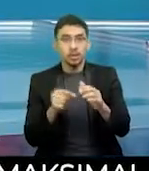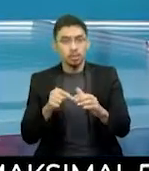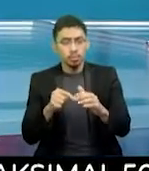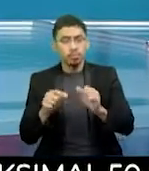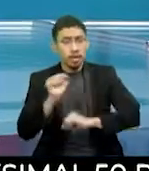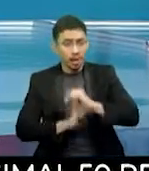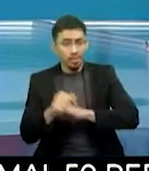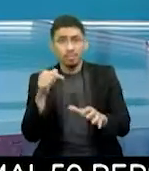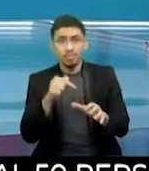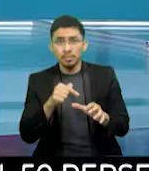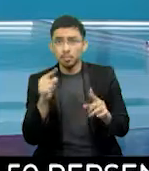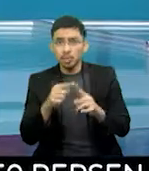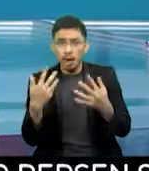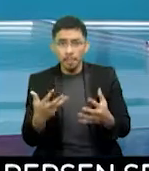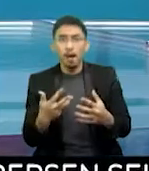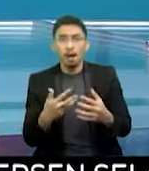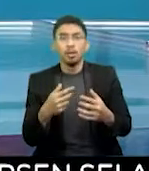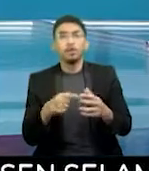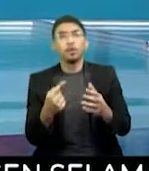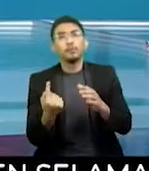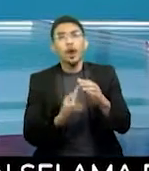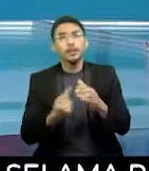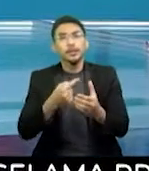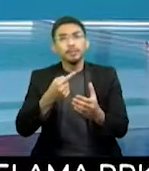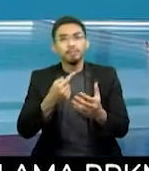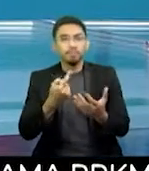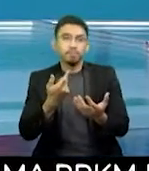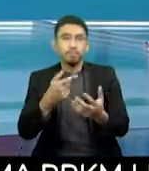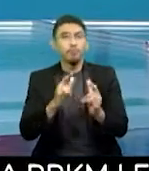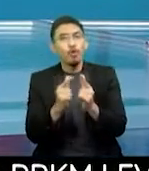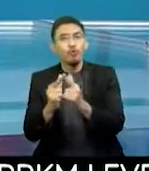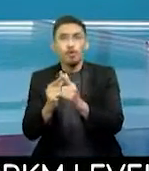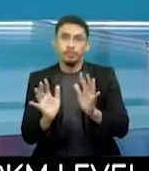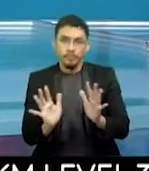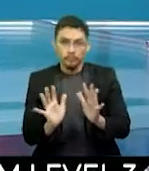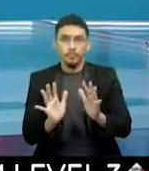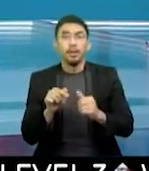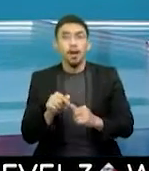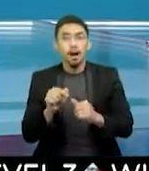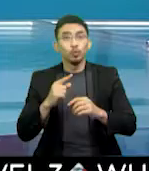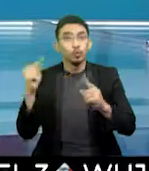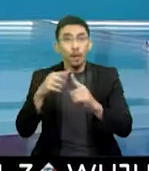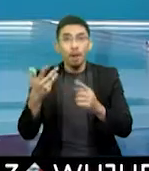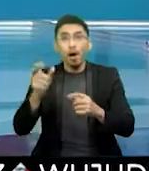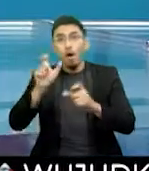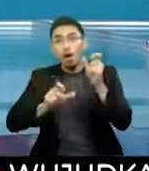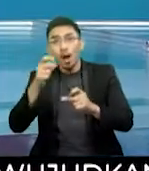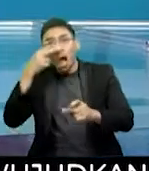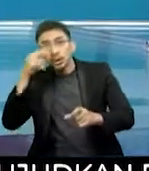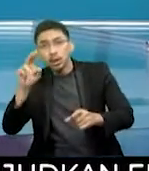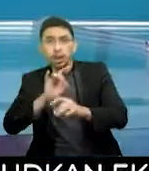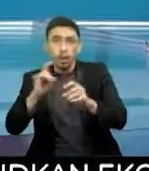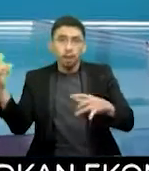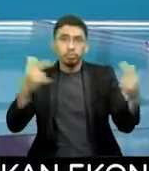ini dilakukan setelah lokasi isolasi terpadu penuh. Sementara mengantisipasi kedatangan wisatawan mancanegara, Pemprov Bali telah menyiapkan